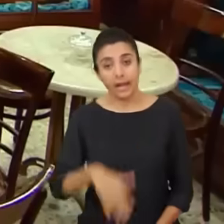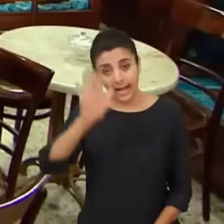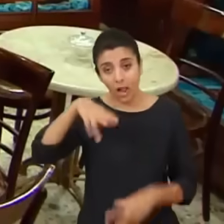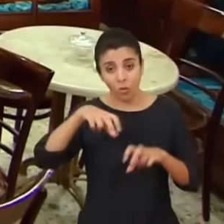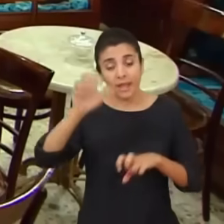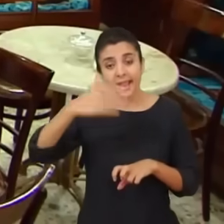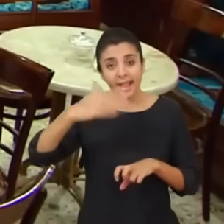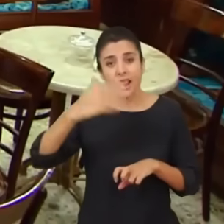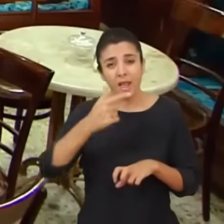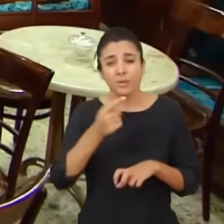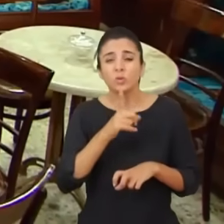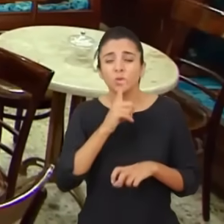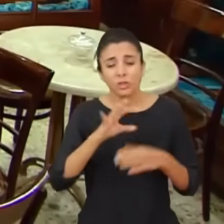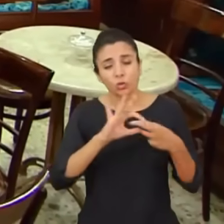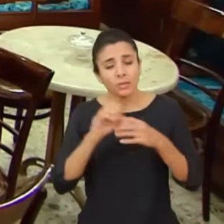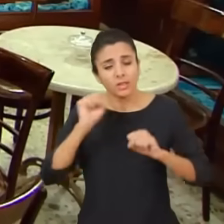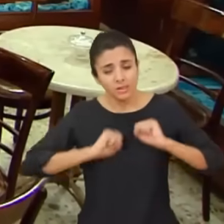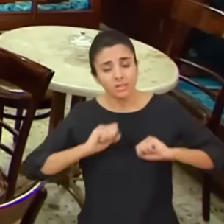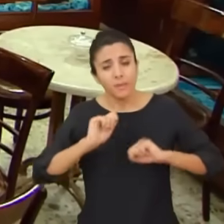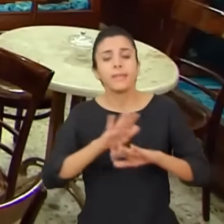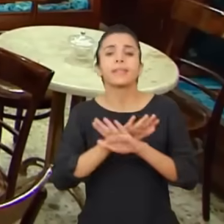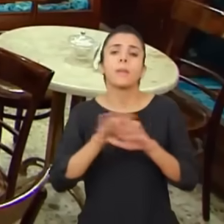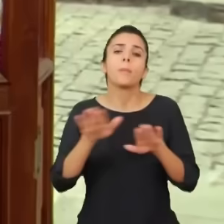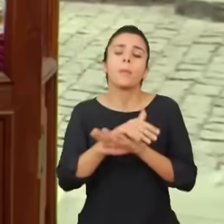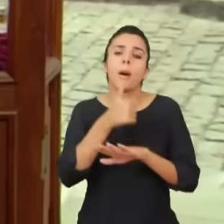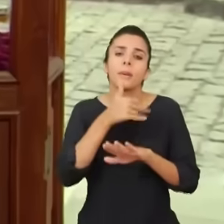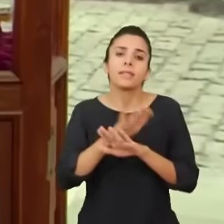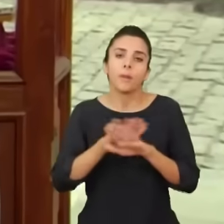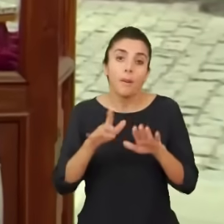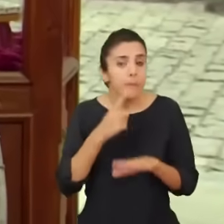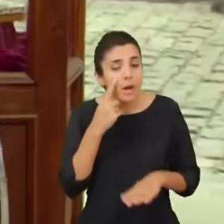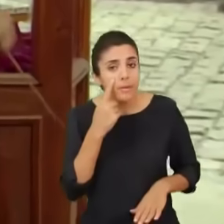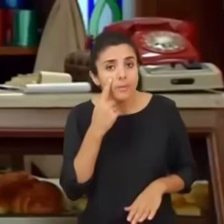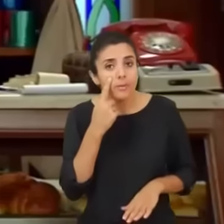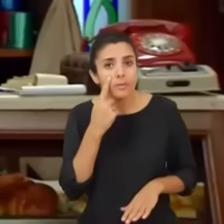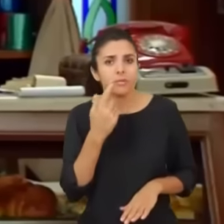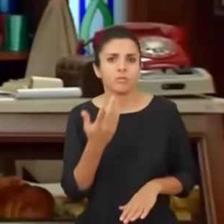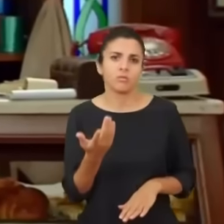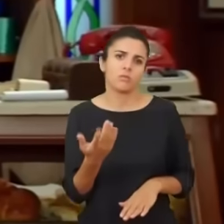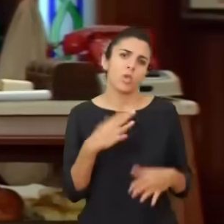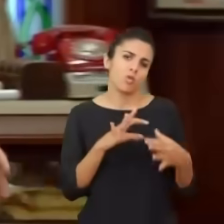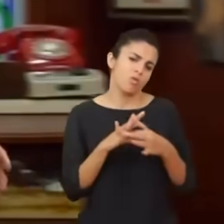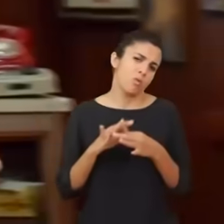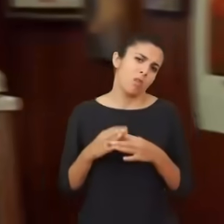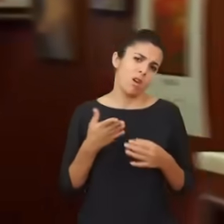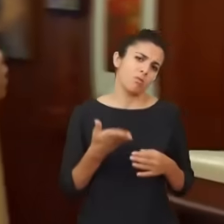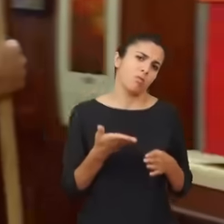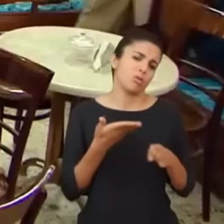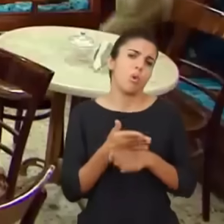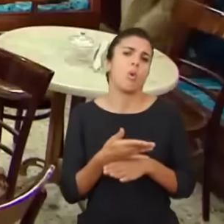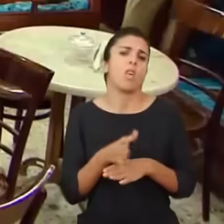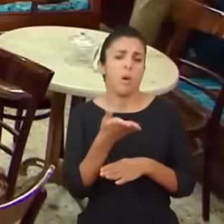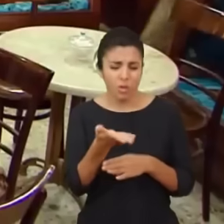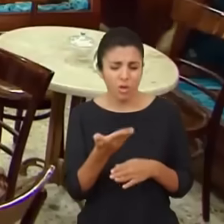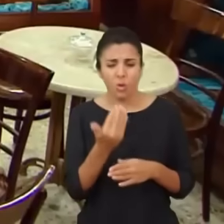otur. Kitaptan biraz daha mani çalışalım. Gel. Tamam abi. Tamam. Bakayım. Ya bu nasıl bir mani ya? Gözünü seveyim bunlar.